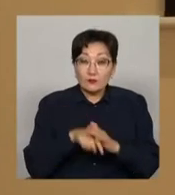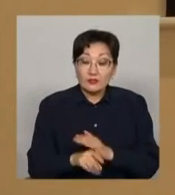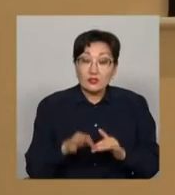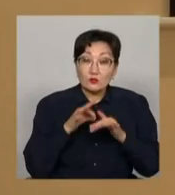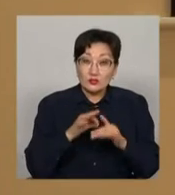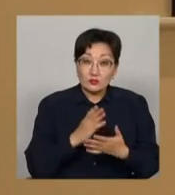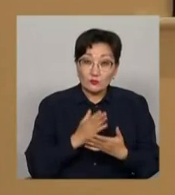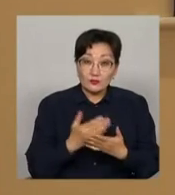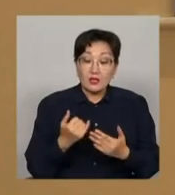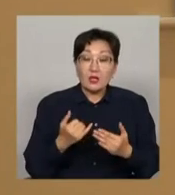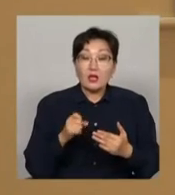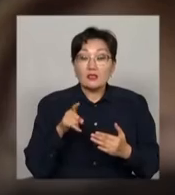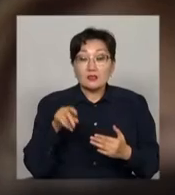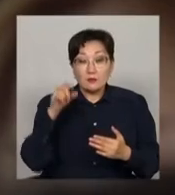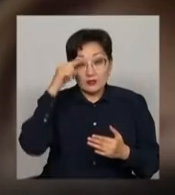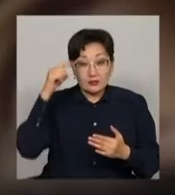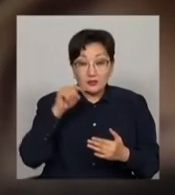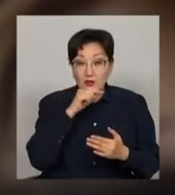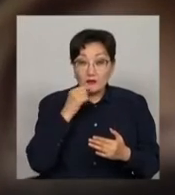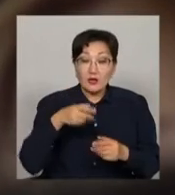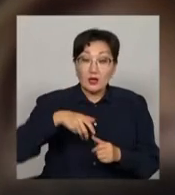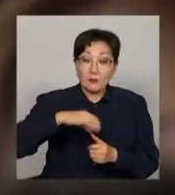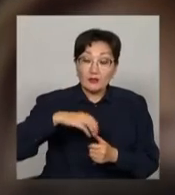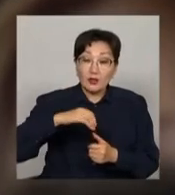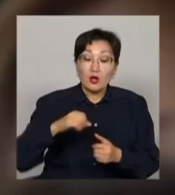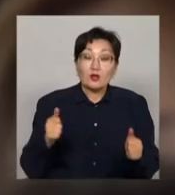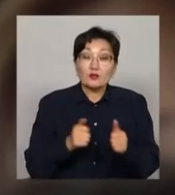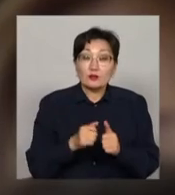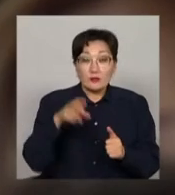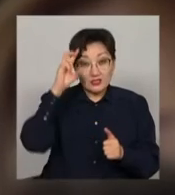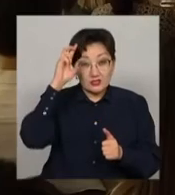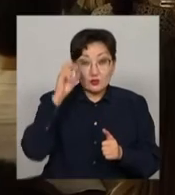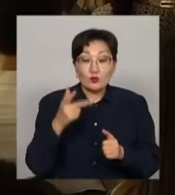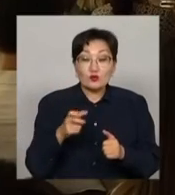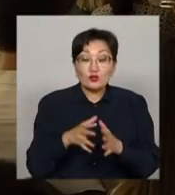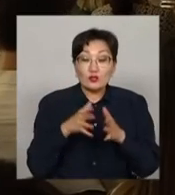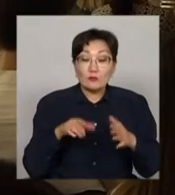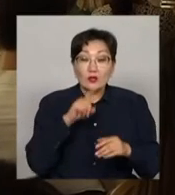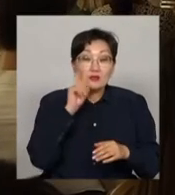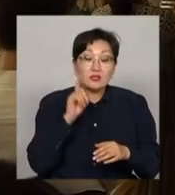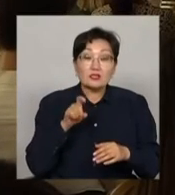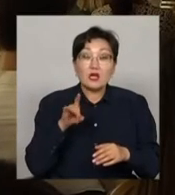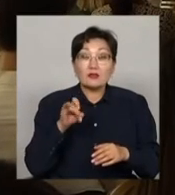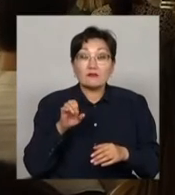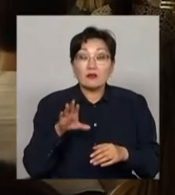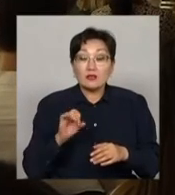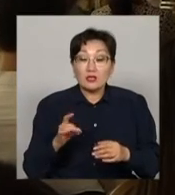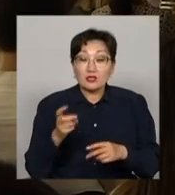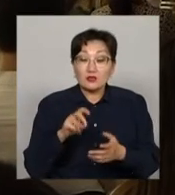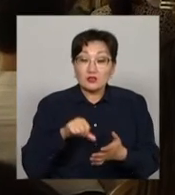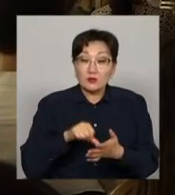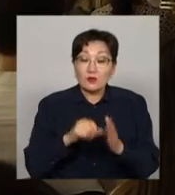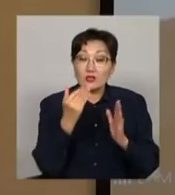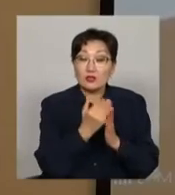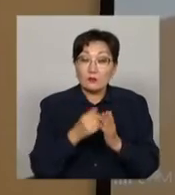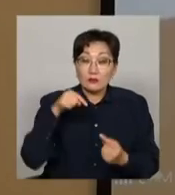жатыр. Оған Әзербайжан, Ресей мен Армения және көршілес мемлекеттердің 300-ден аса жас мұрағатшылары қатысады. Бағдарламаға